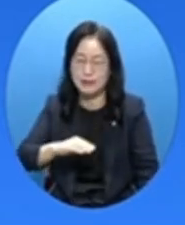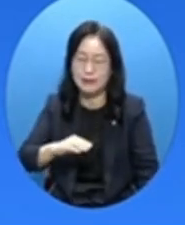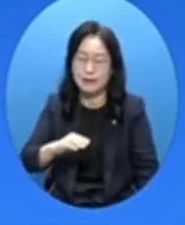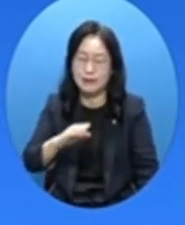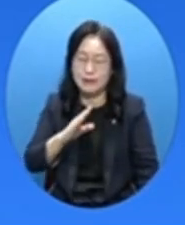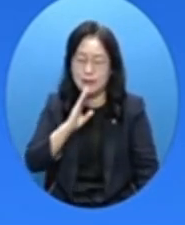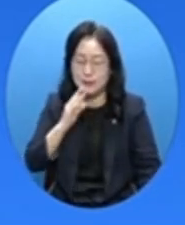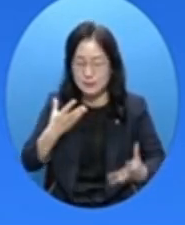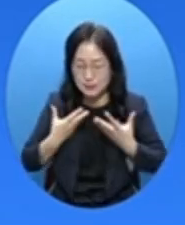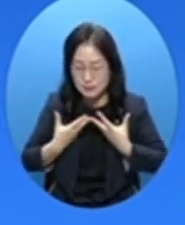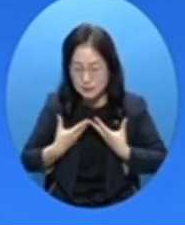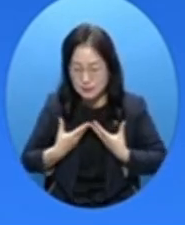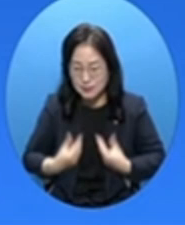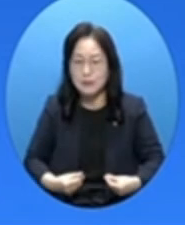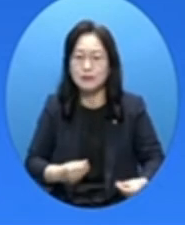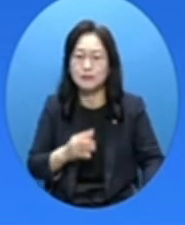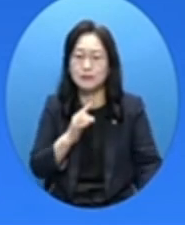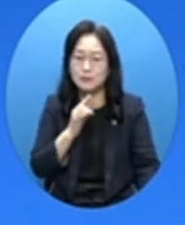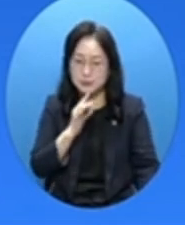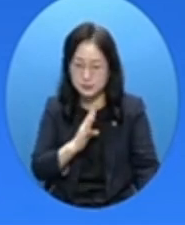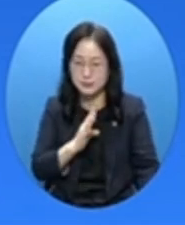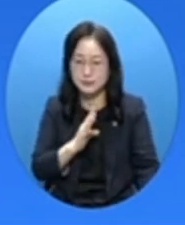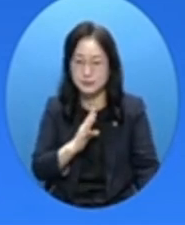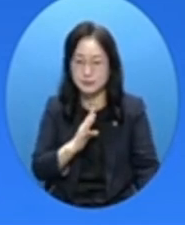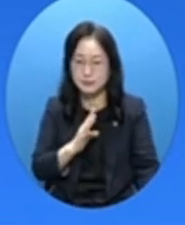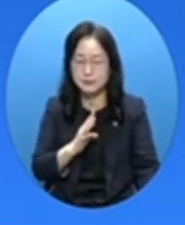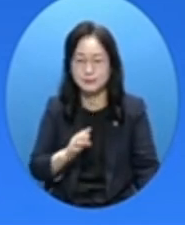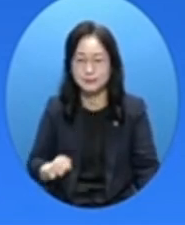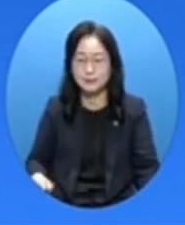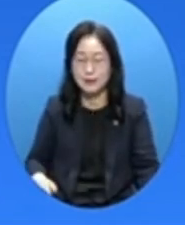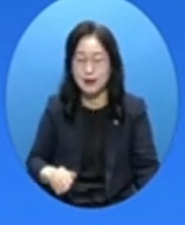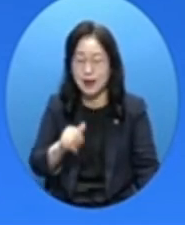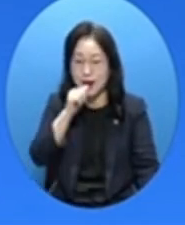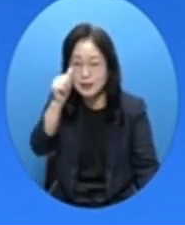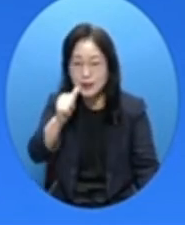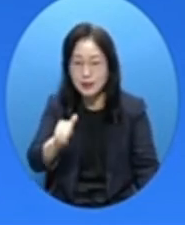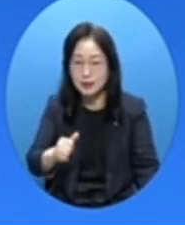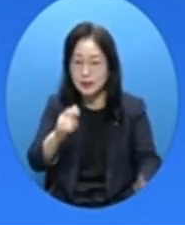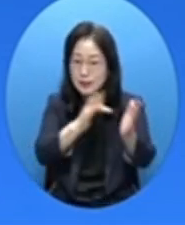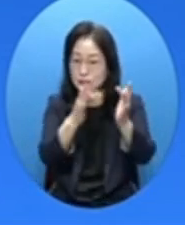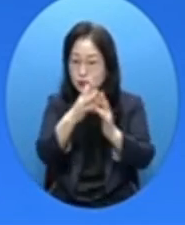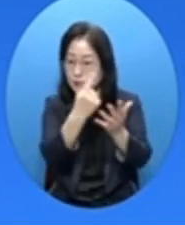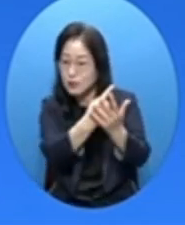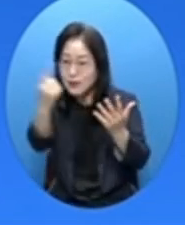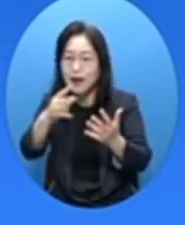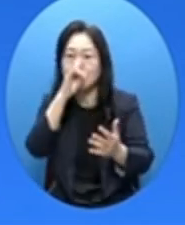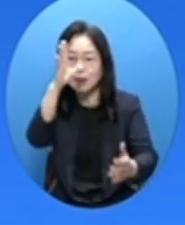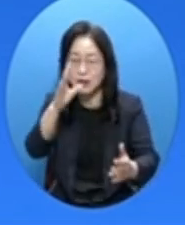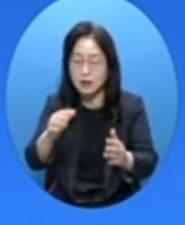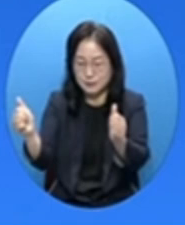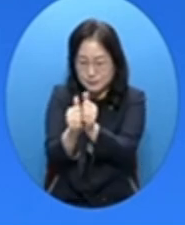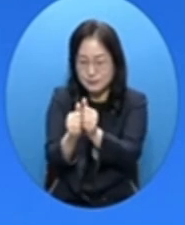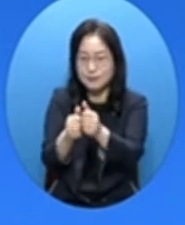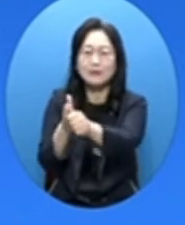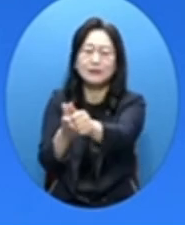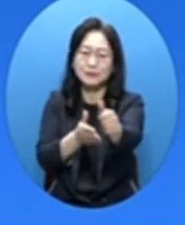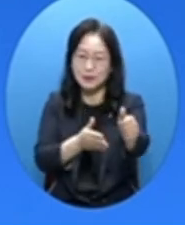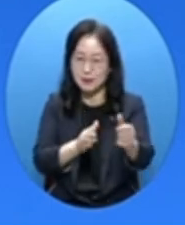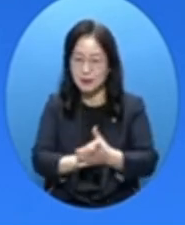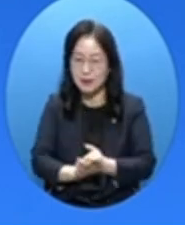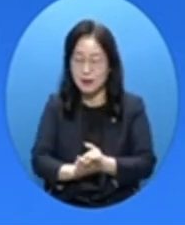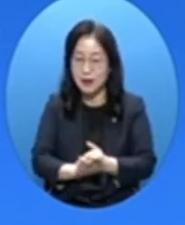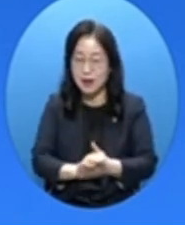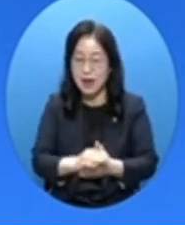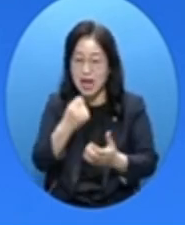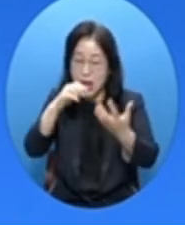절망의 현실 분이라는 것을 기억해 할 것입니다 절대로 주님 품을 떠나면 안 됩니다 주님 곁에 있어야 되는 것입니다